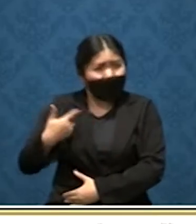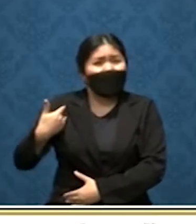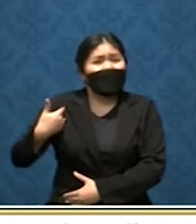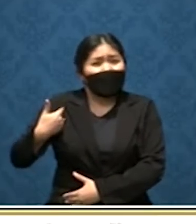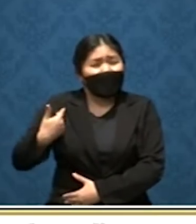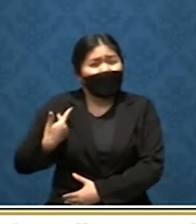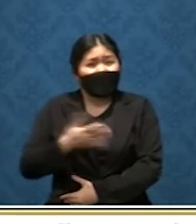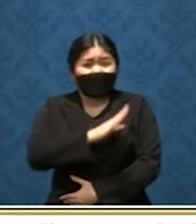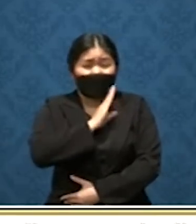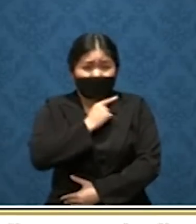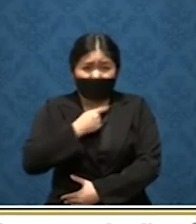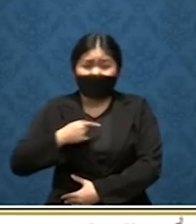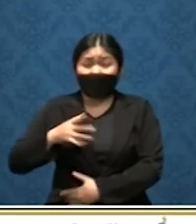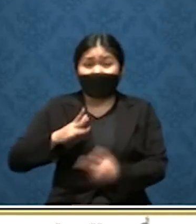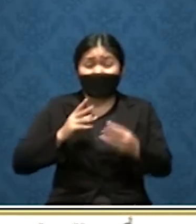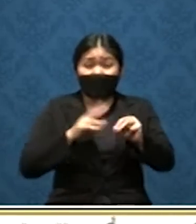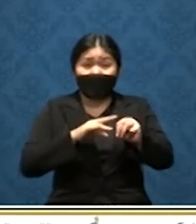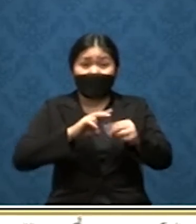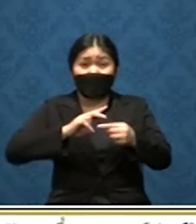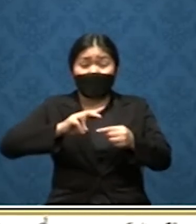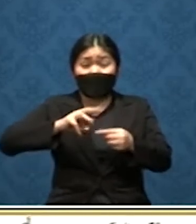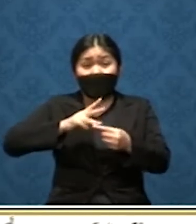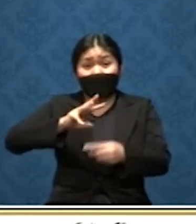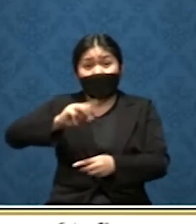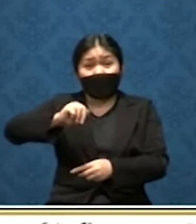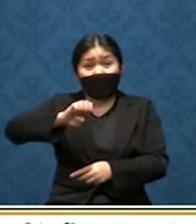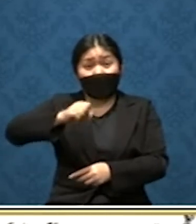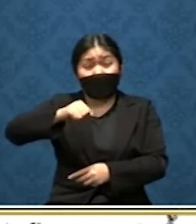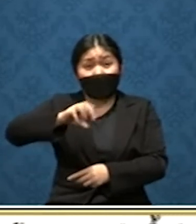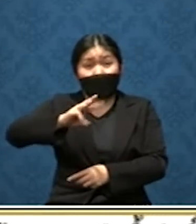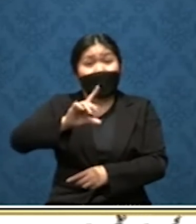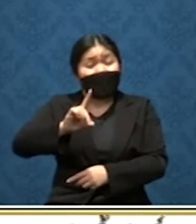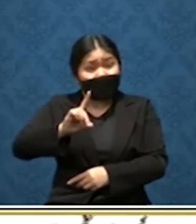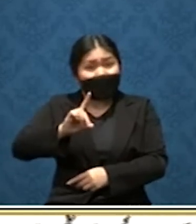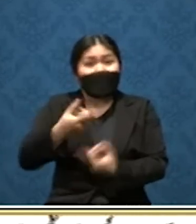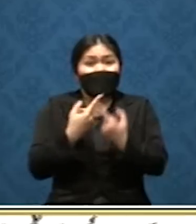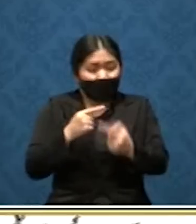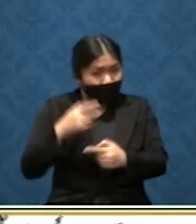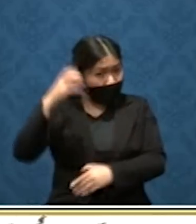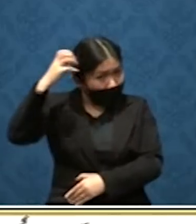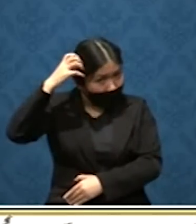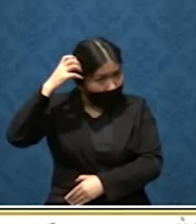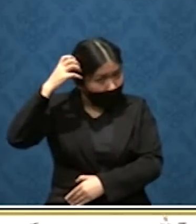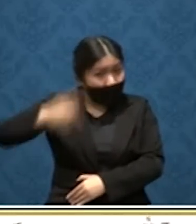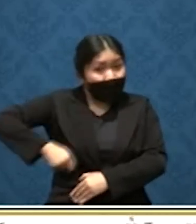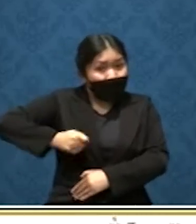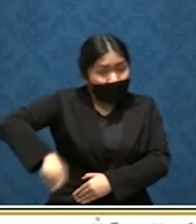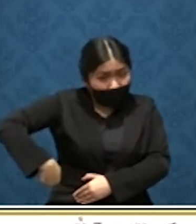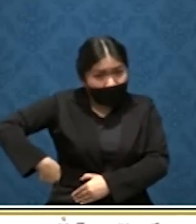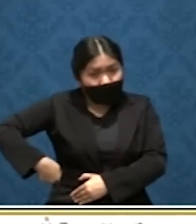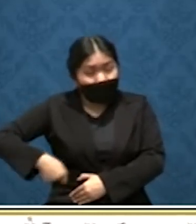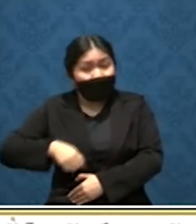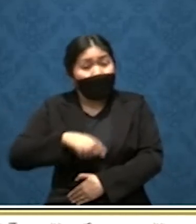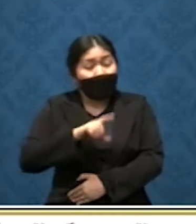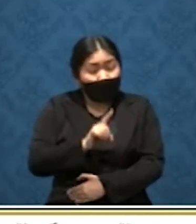ใช่แค่เมียวดีที่ประเทศราวและปเทศขมีรและประเทศดู